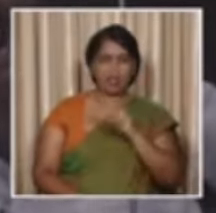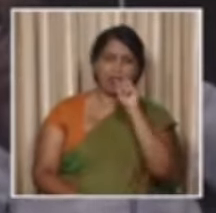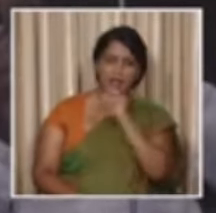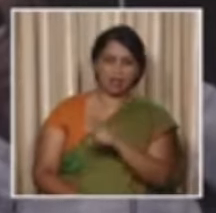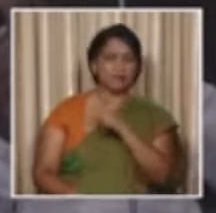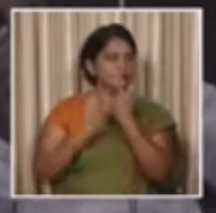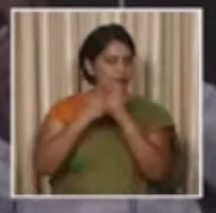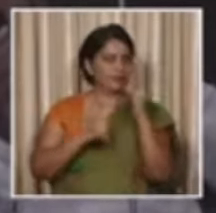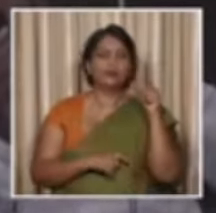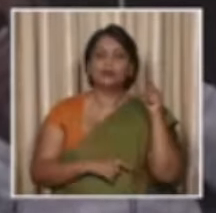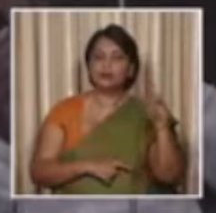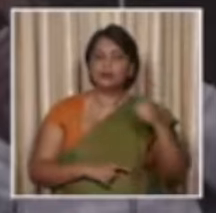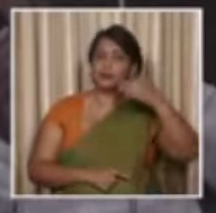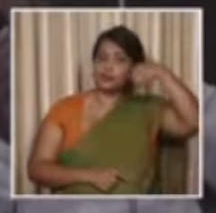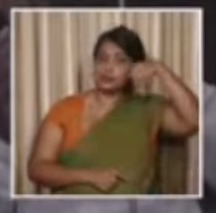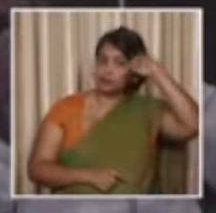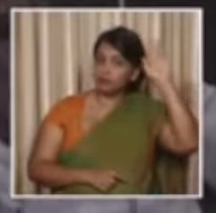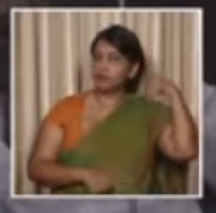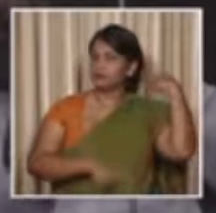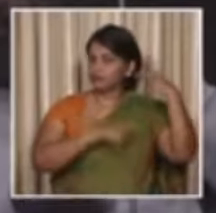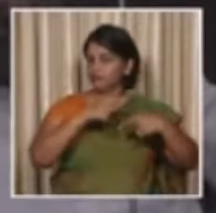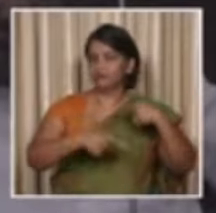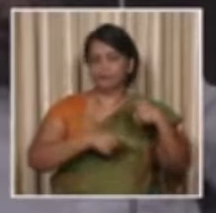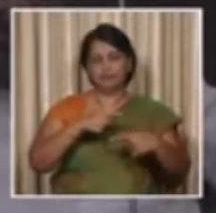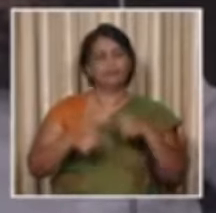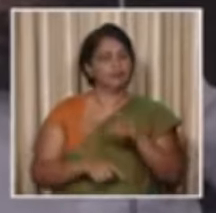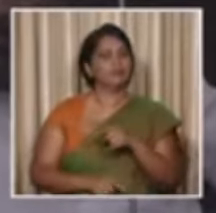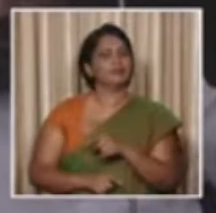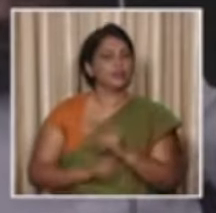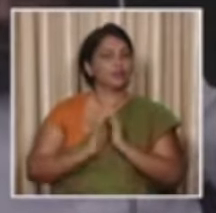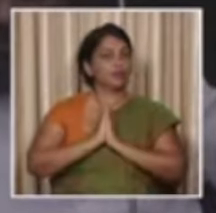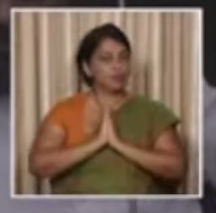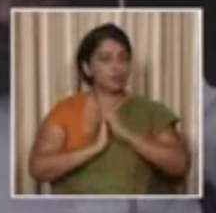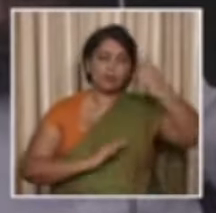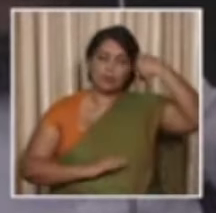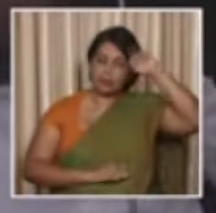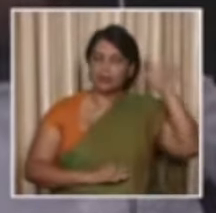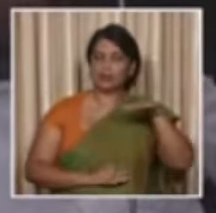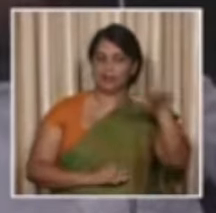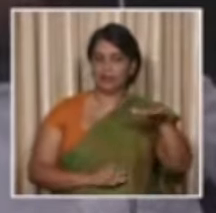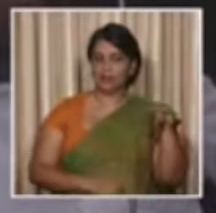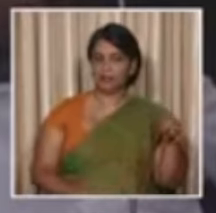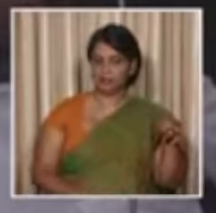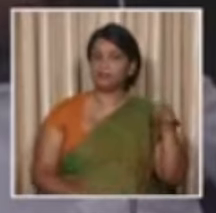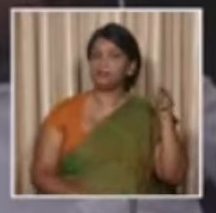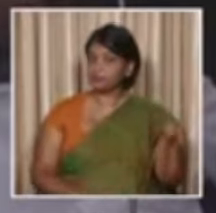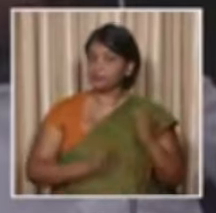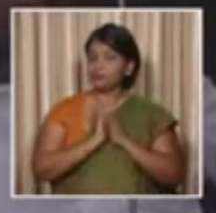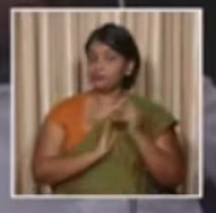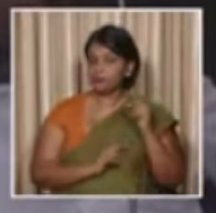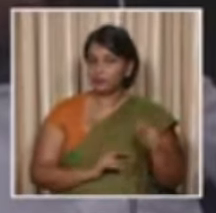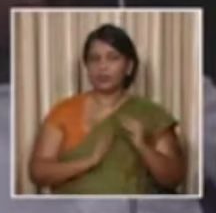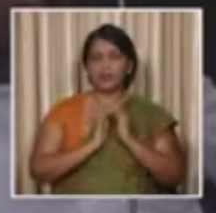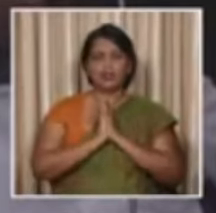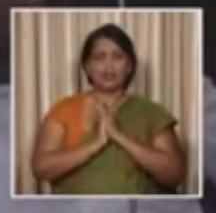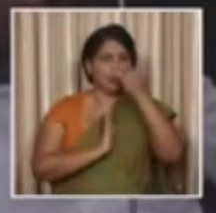කියනවා. මේ ක්‍රිස්තු වර්ෂ 2-3 තරම් ඈත ඉතිහාසයට දිව යන බෞද්ධ පුරාවිද්‍යාත්මක ස්ථානයක්. මේ ස්ථානයේ සිව